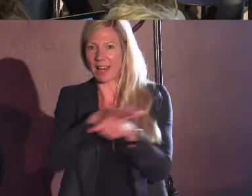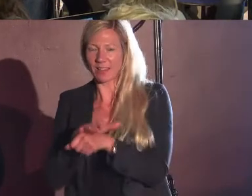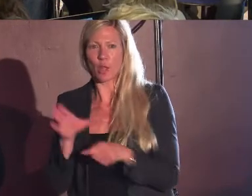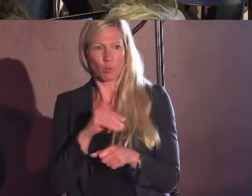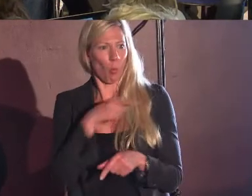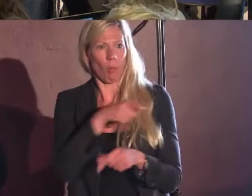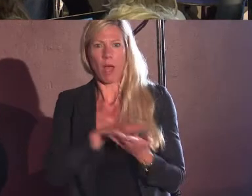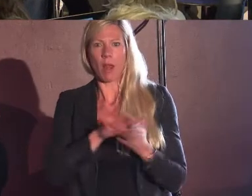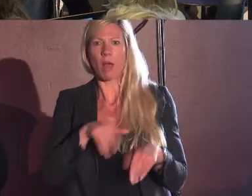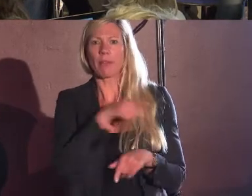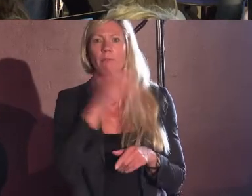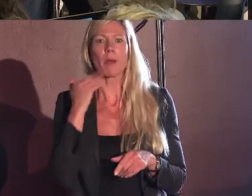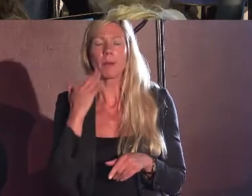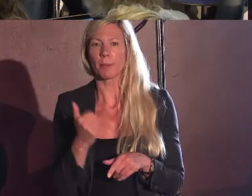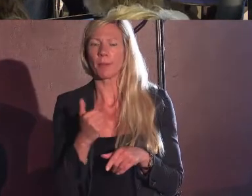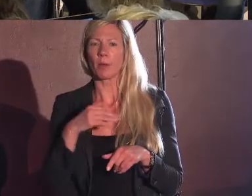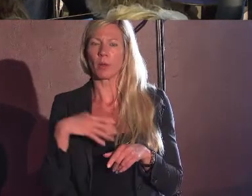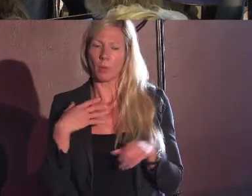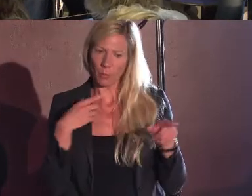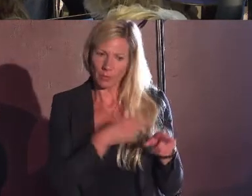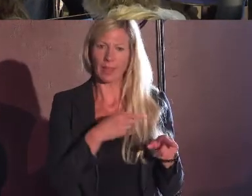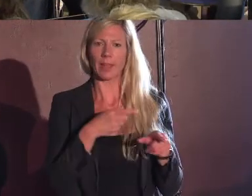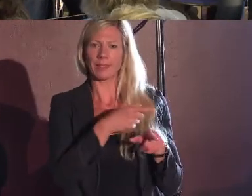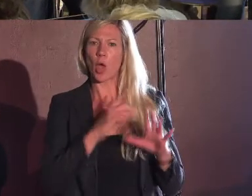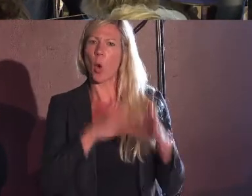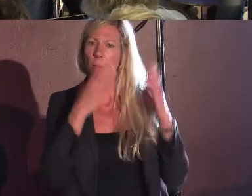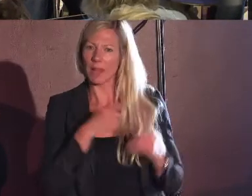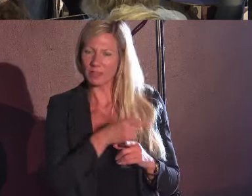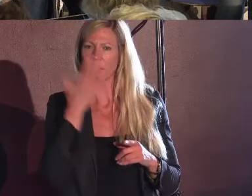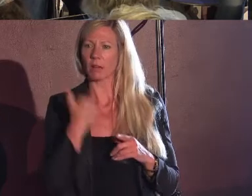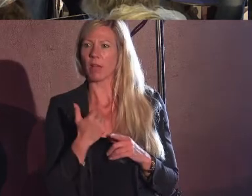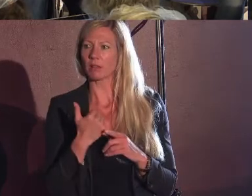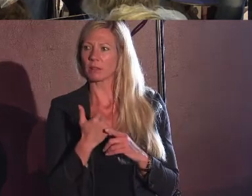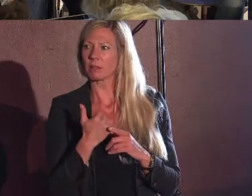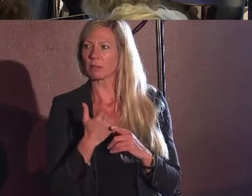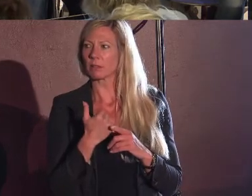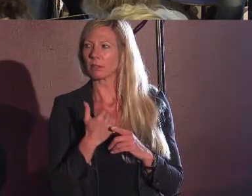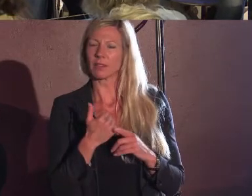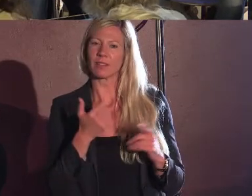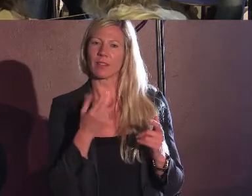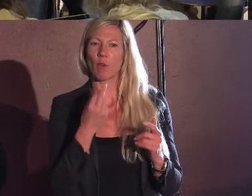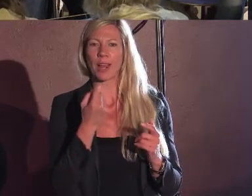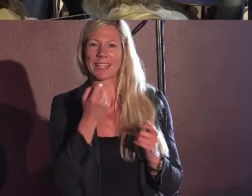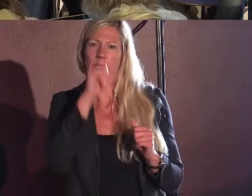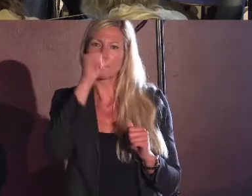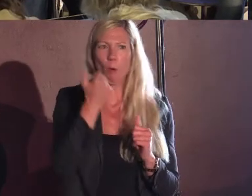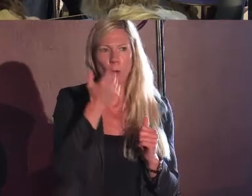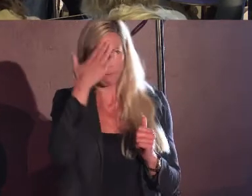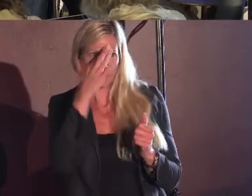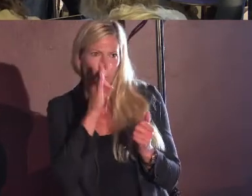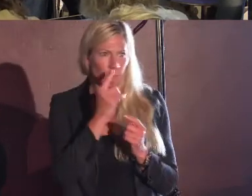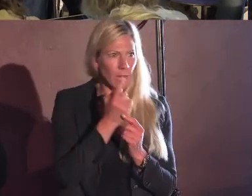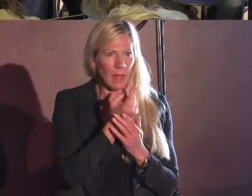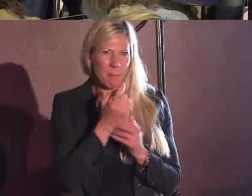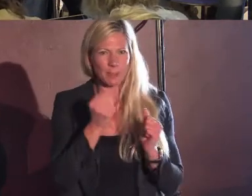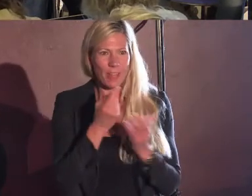obruten mark. Och den upplevelsen kan ju vara lite svårnavigerad. Och